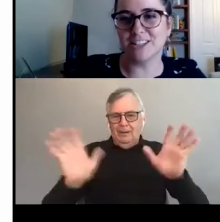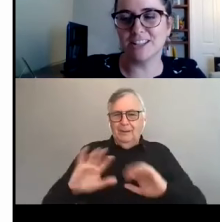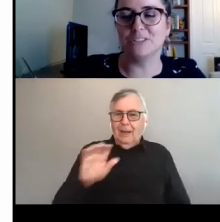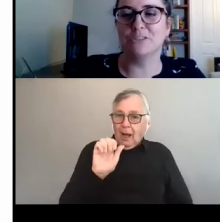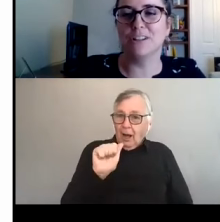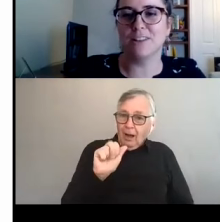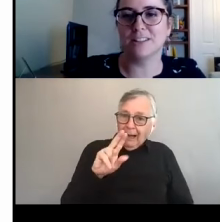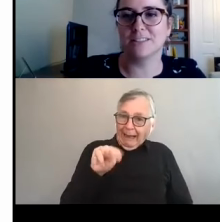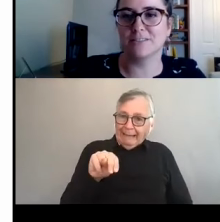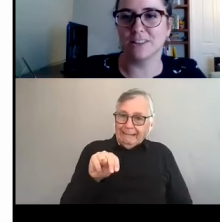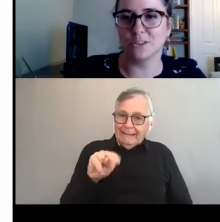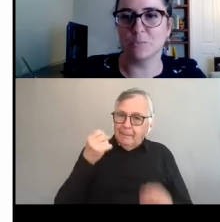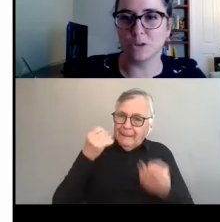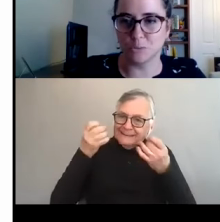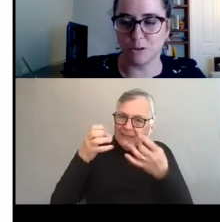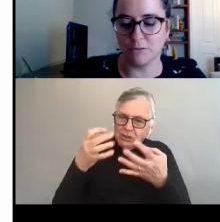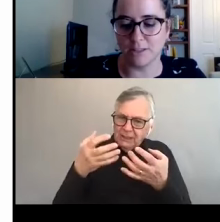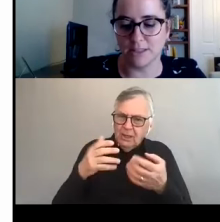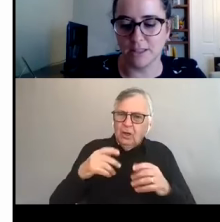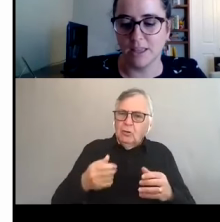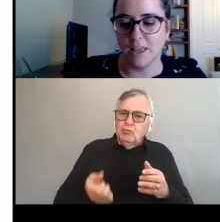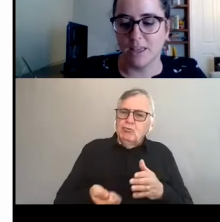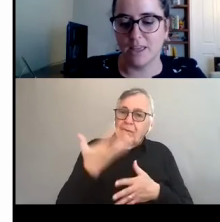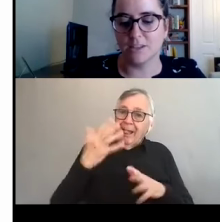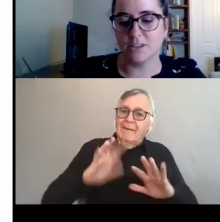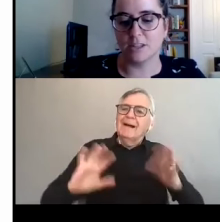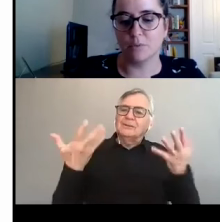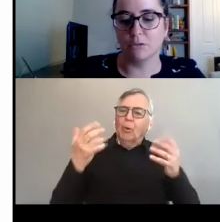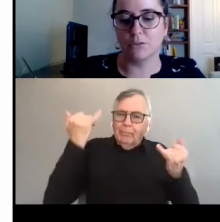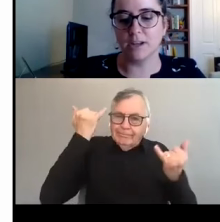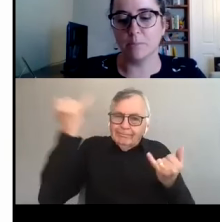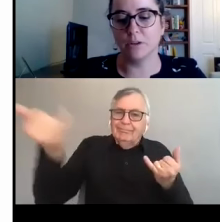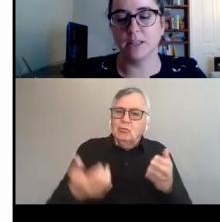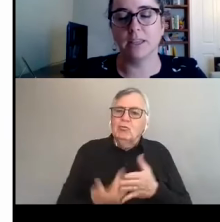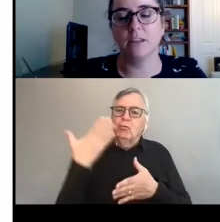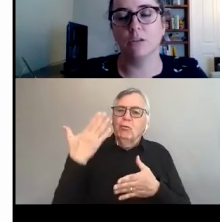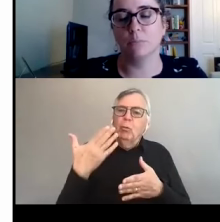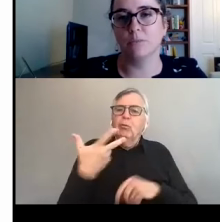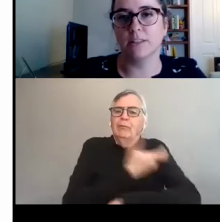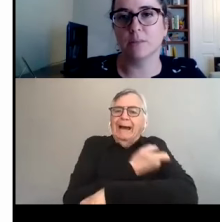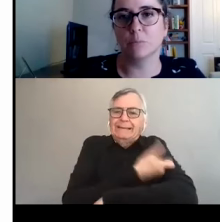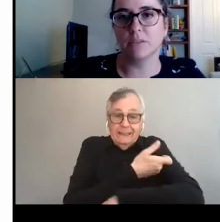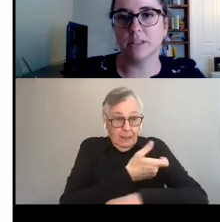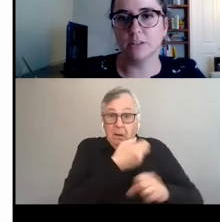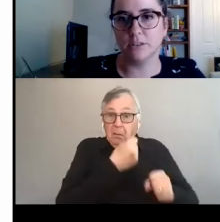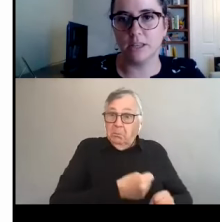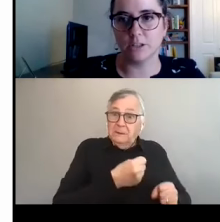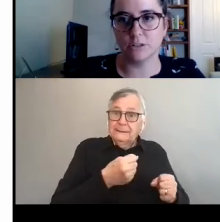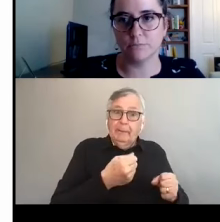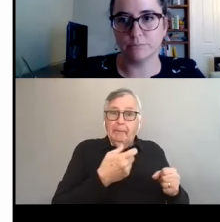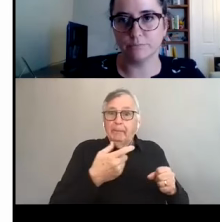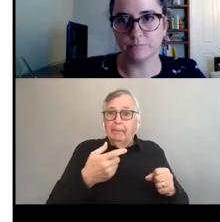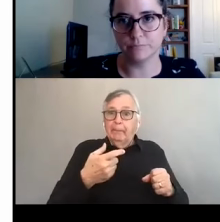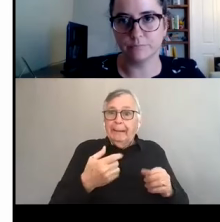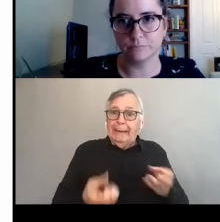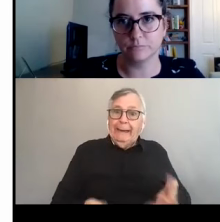l'ARN messager est une nouvelle façon de produire un vaccin et est-ce que ça pourrait ouvrir la porte à créer un vaccin pour prévenir le